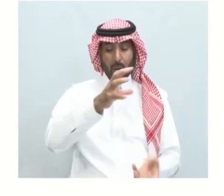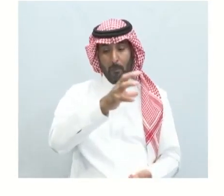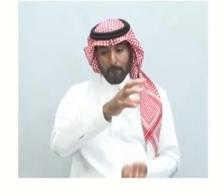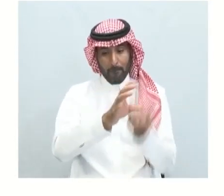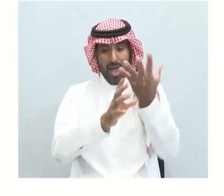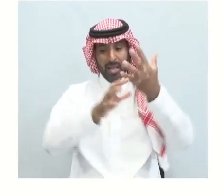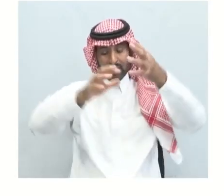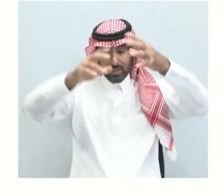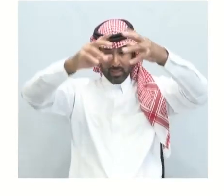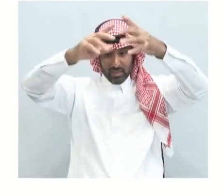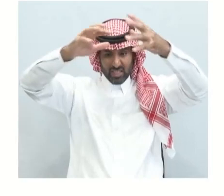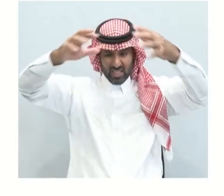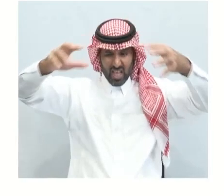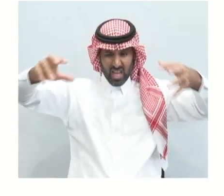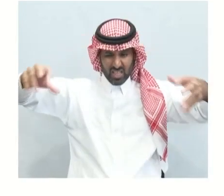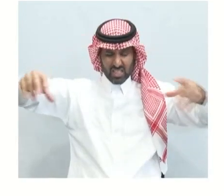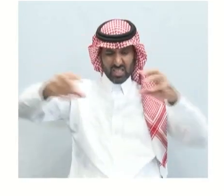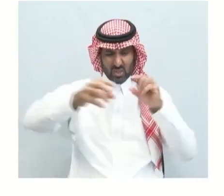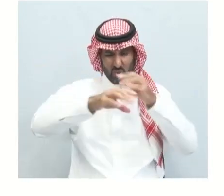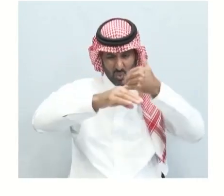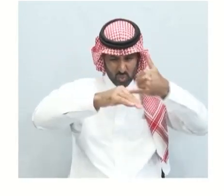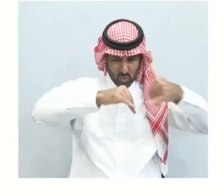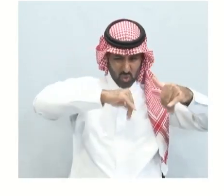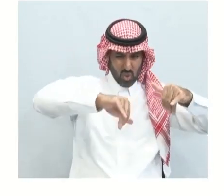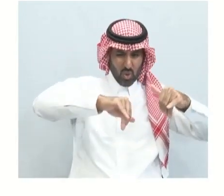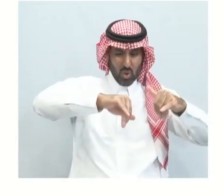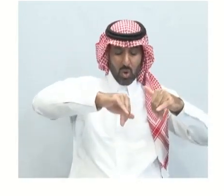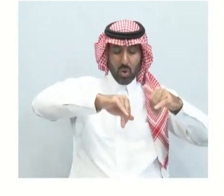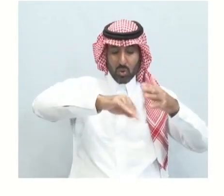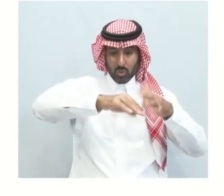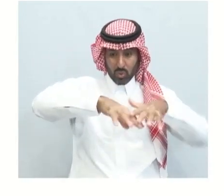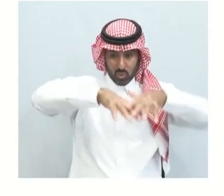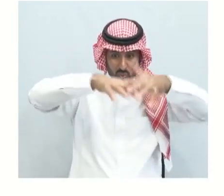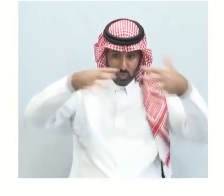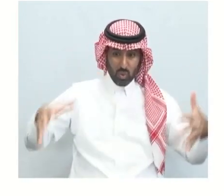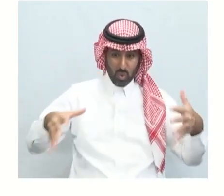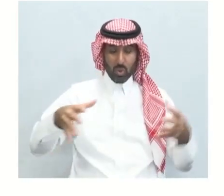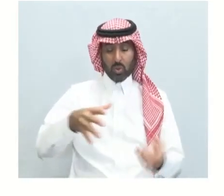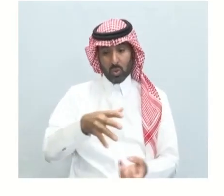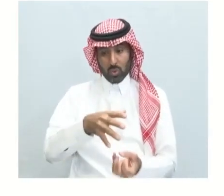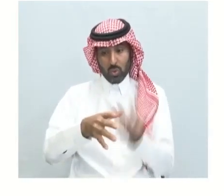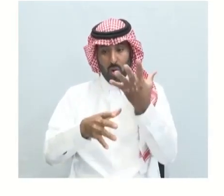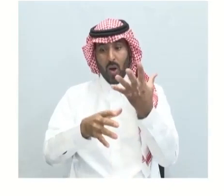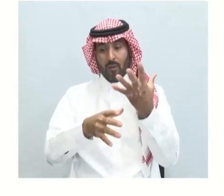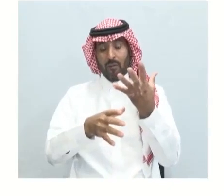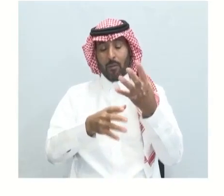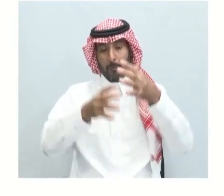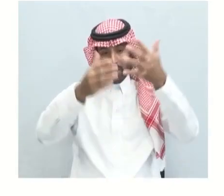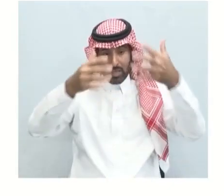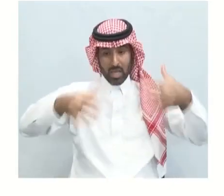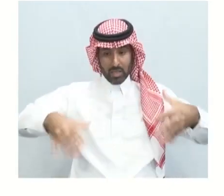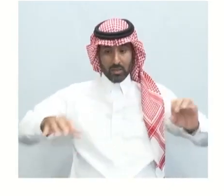سطحها من خلال شقوق والصدوع وكذلك ك فوهات